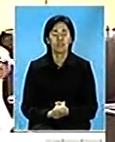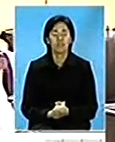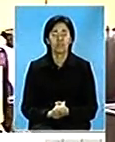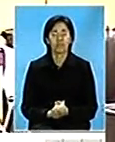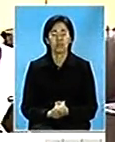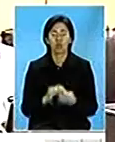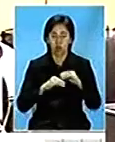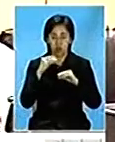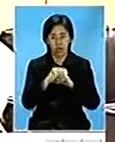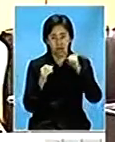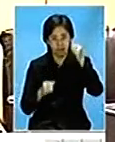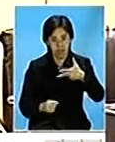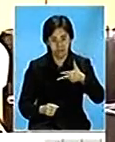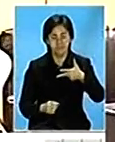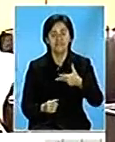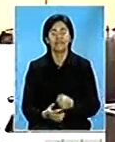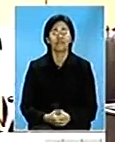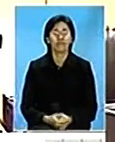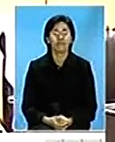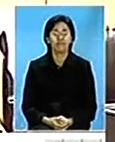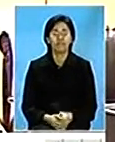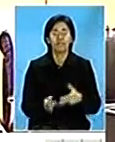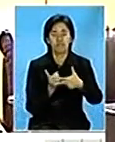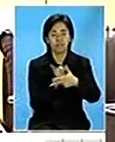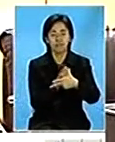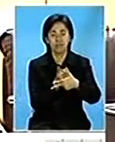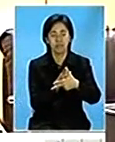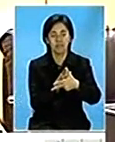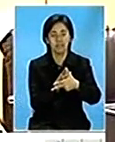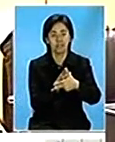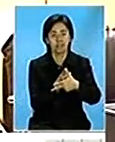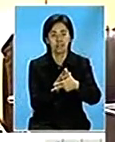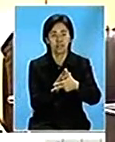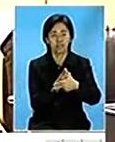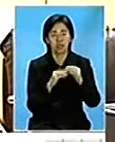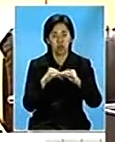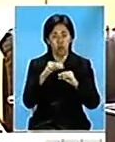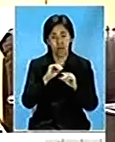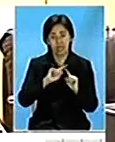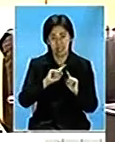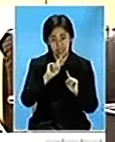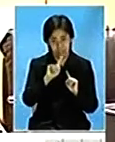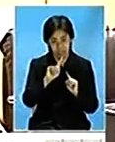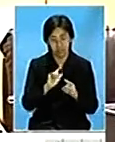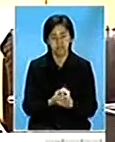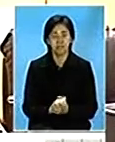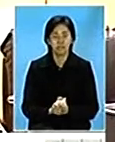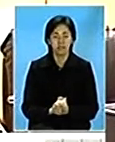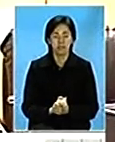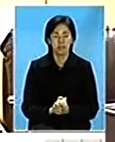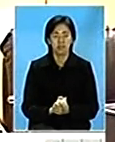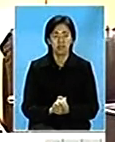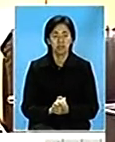3โครงการด้วยกันนะครับคือโครงการที่1มีการขุดลอ